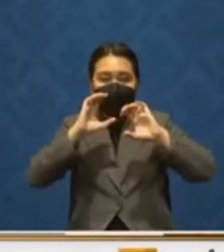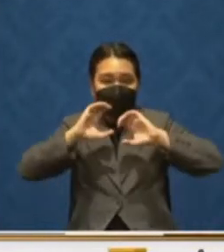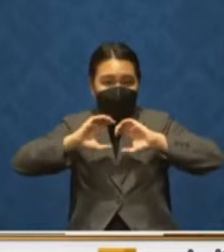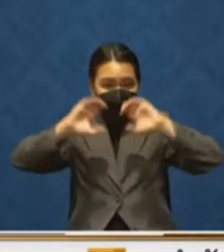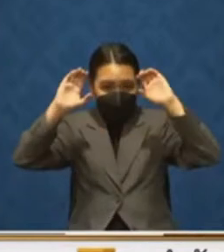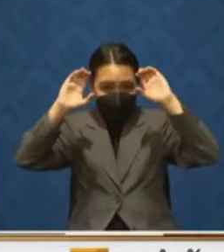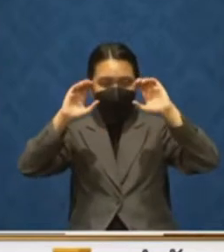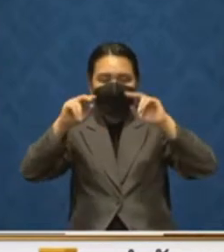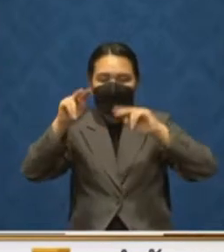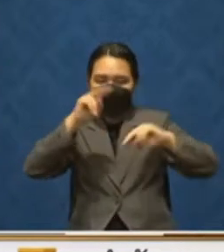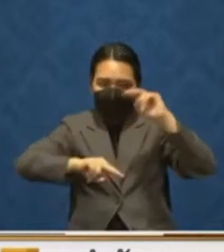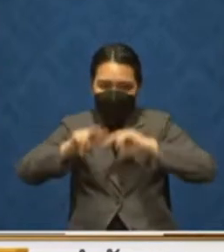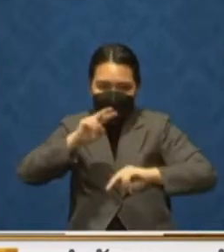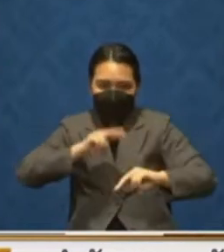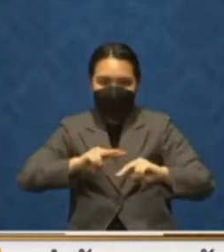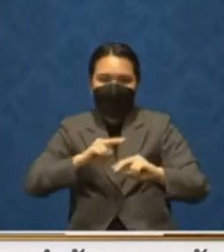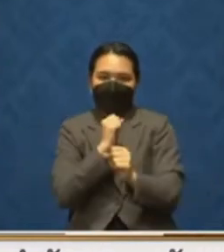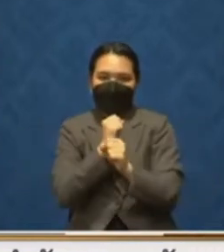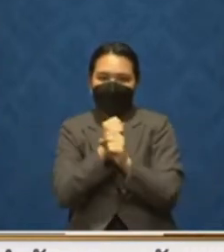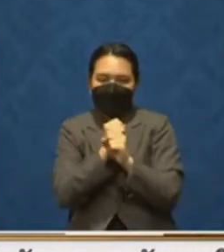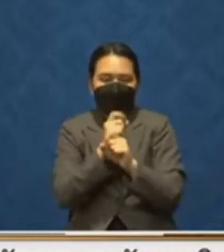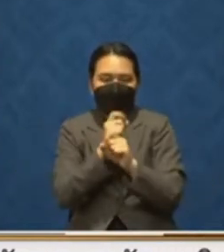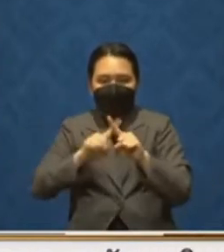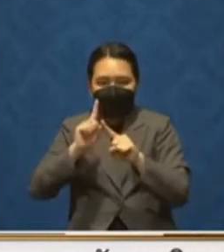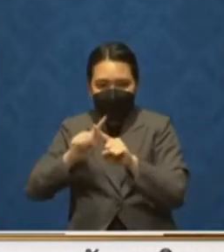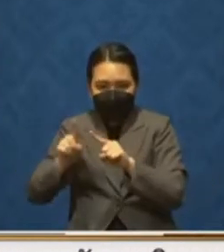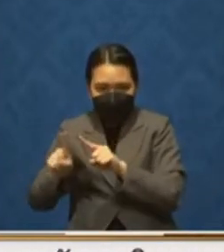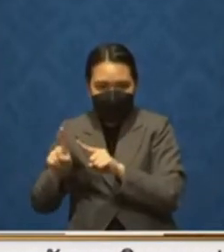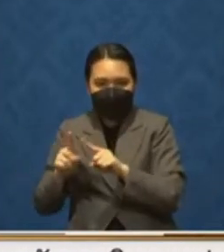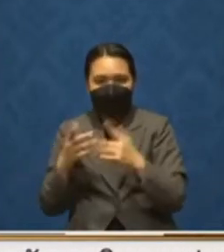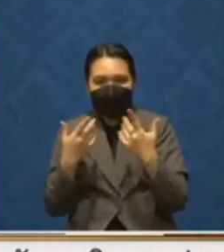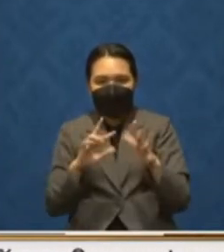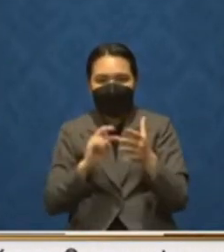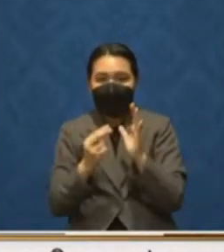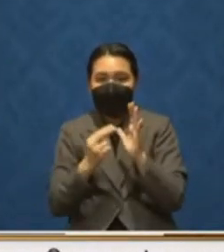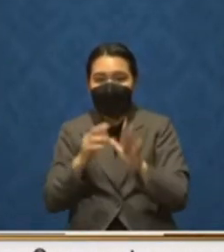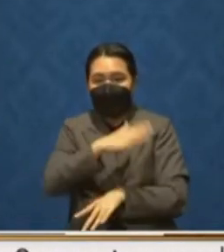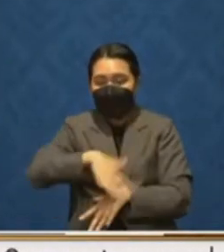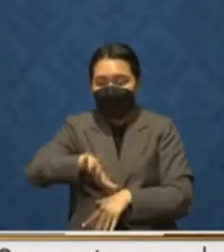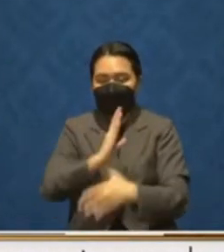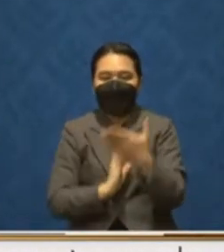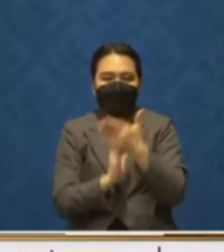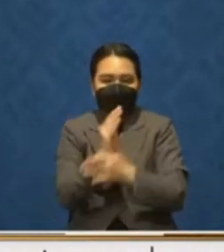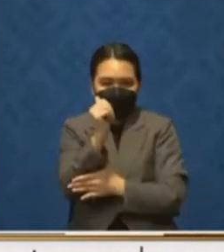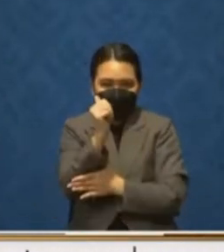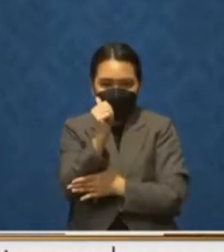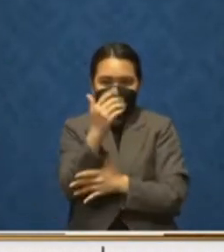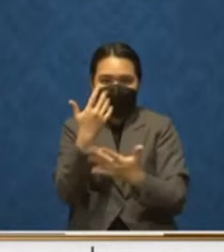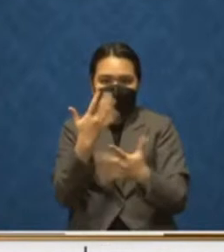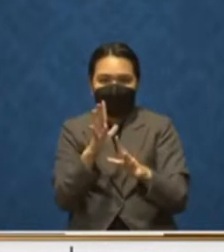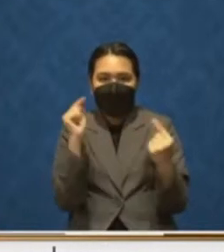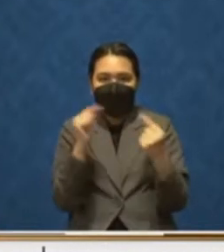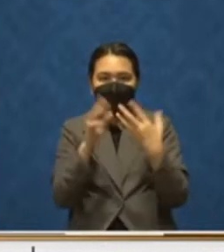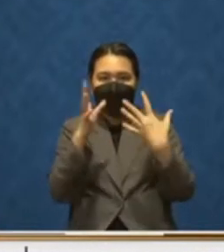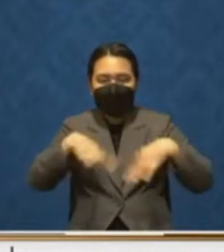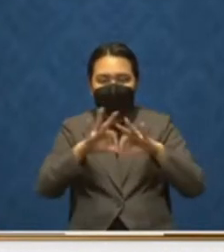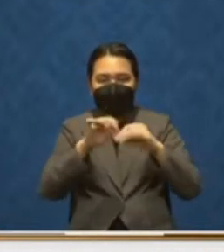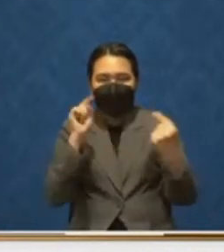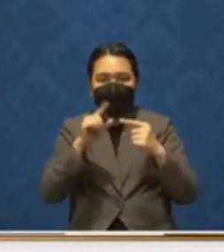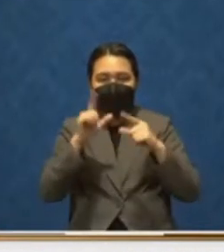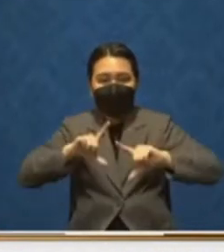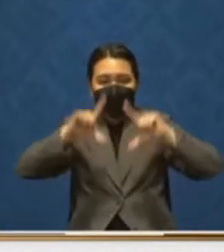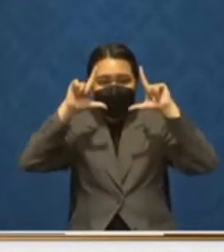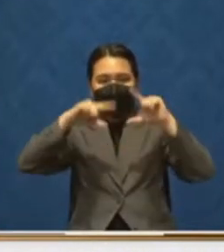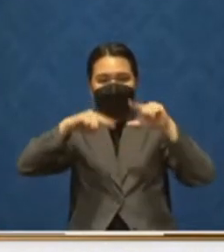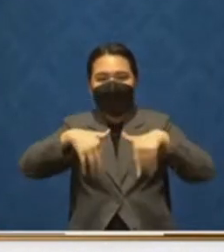เองอย่างตรงไปตรงมาก็มีหลายคดีนั้นนี้นะครับก็ถือเป็นความสำเร็จที่ 9หนึ่งจะเป็นผลดีต่อภาพลักษณ์และความเชื่อมั่นของประเทศไทยใน